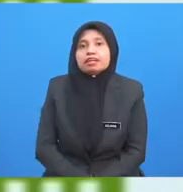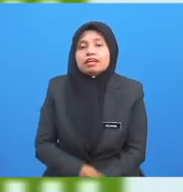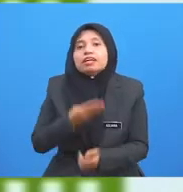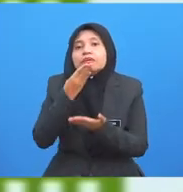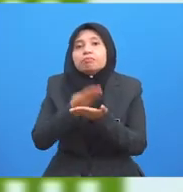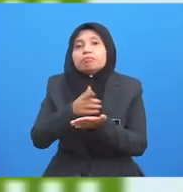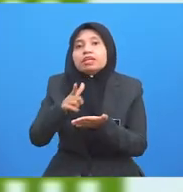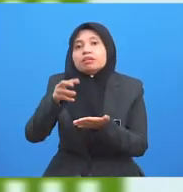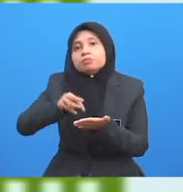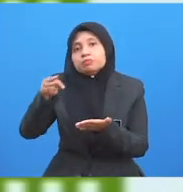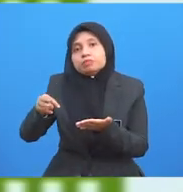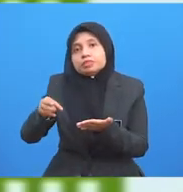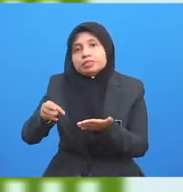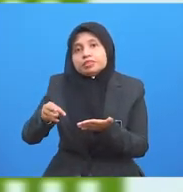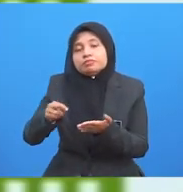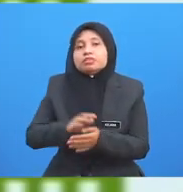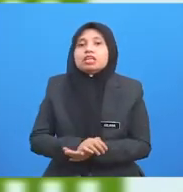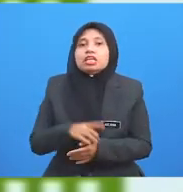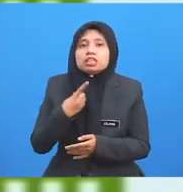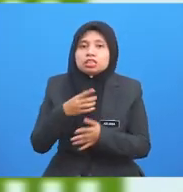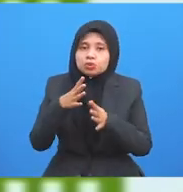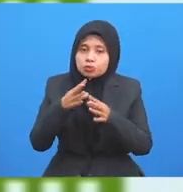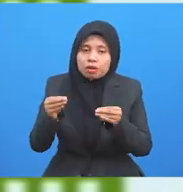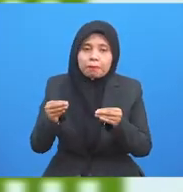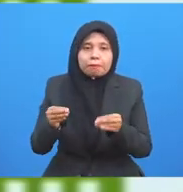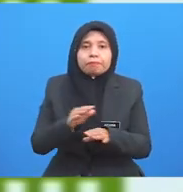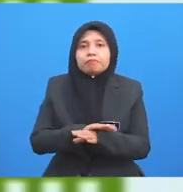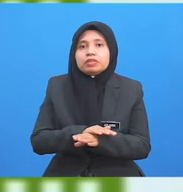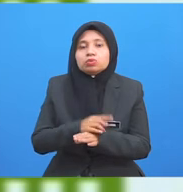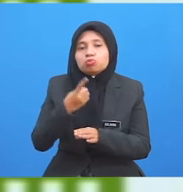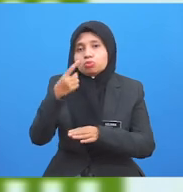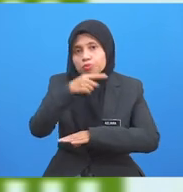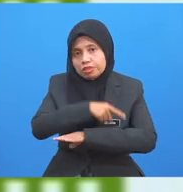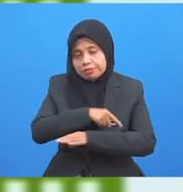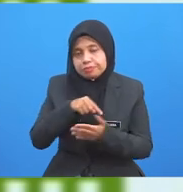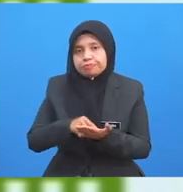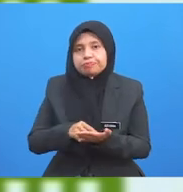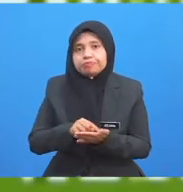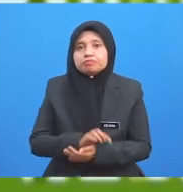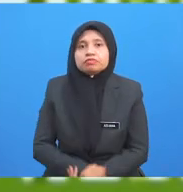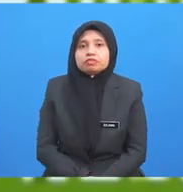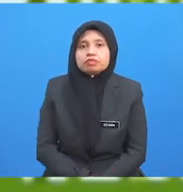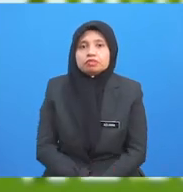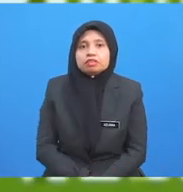Baiklah murid-murid, sekian saja perkongsian cikgu untuk pembelajaran kita pada hari ini.